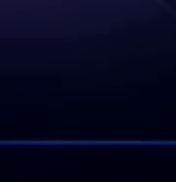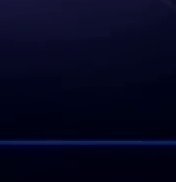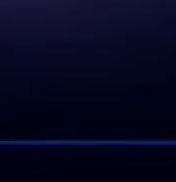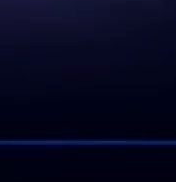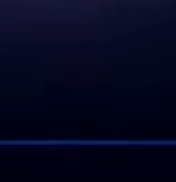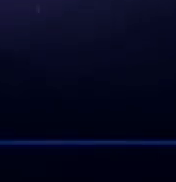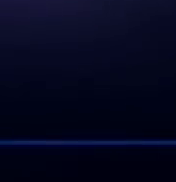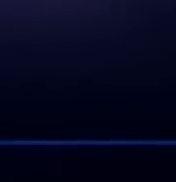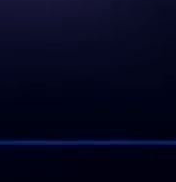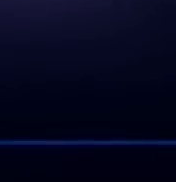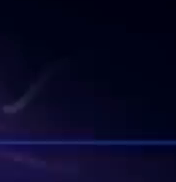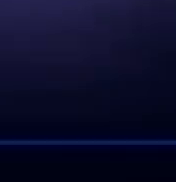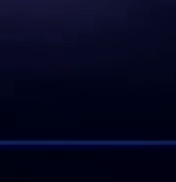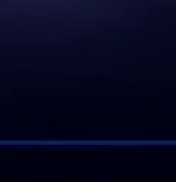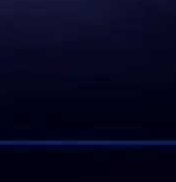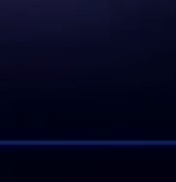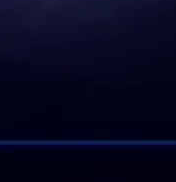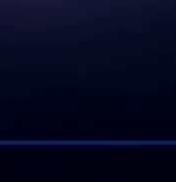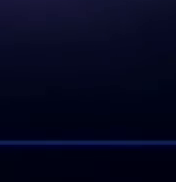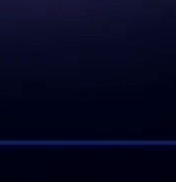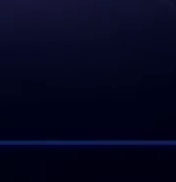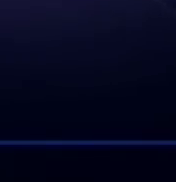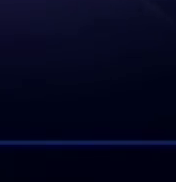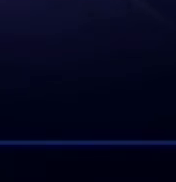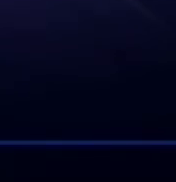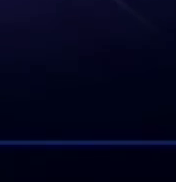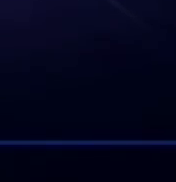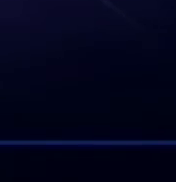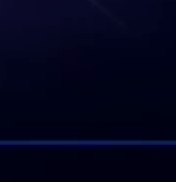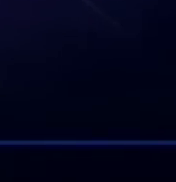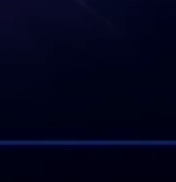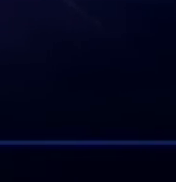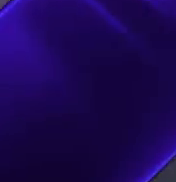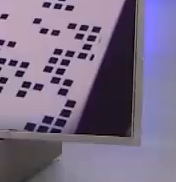God! Ang buong detalye, kugnay ng masamang panahon, abangan maya-maya lamang.